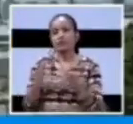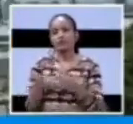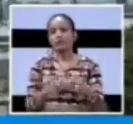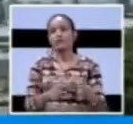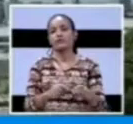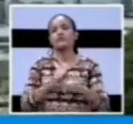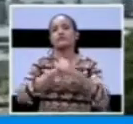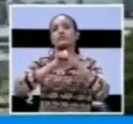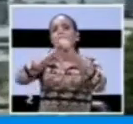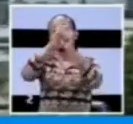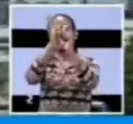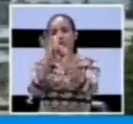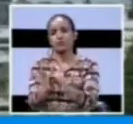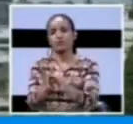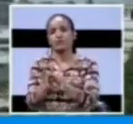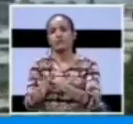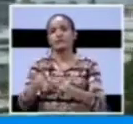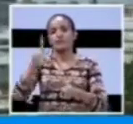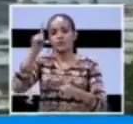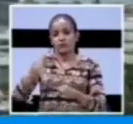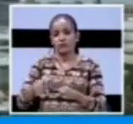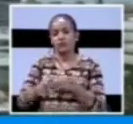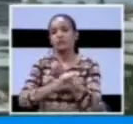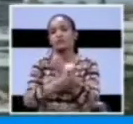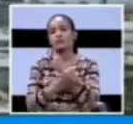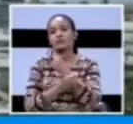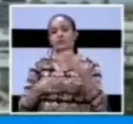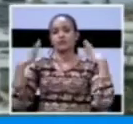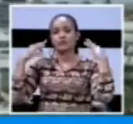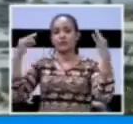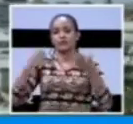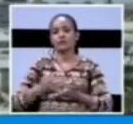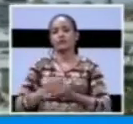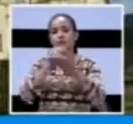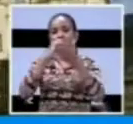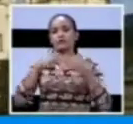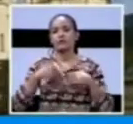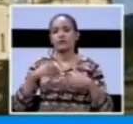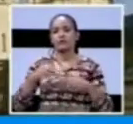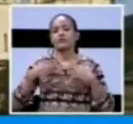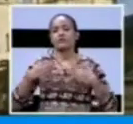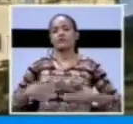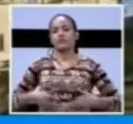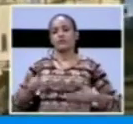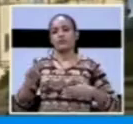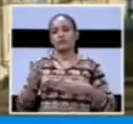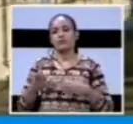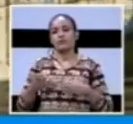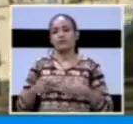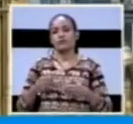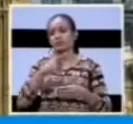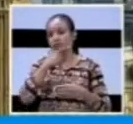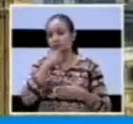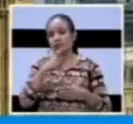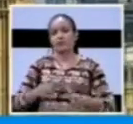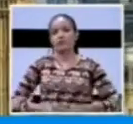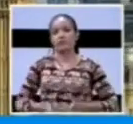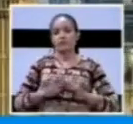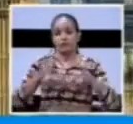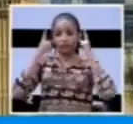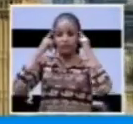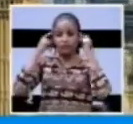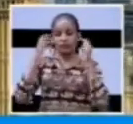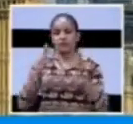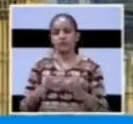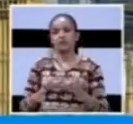ኣብ መኸተ ቫይረስ ኮሮና ኮሚቴ ብምጥያሽን ብውልቀን ይሕግዙ ኣለዉ። ኣካል እዚ ዝኾነ ድማ ኣብ እንግሊዝ ዝነብሩ ተጋሩ